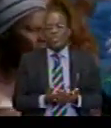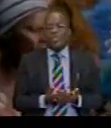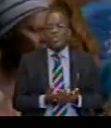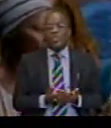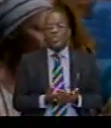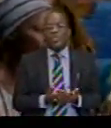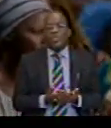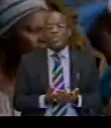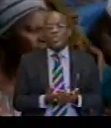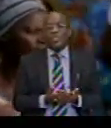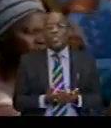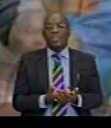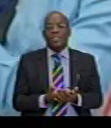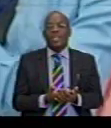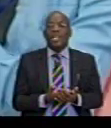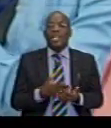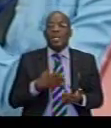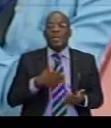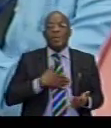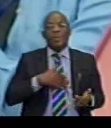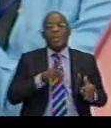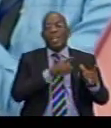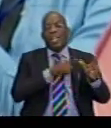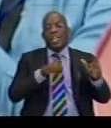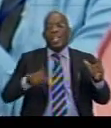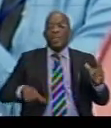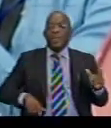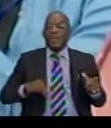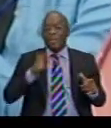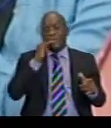Mon Dieu est bon.